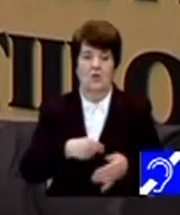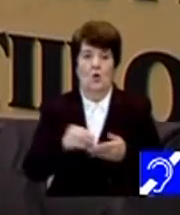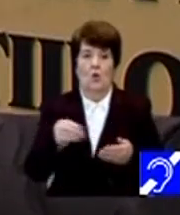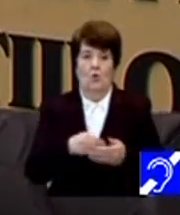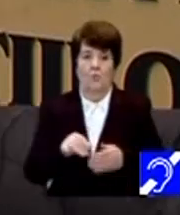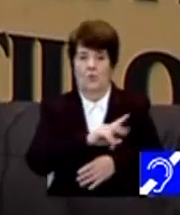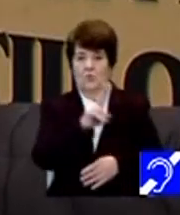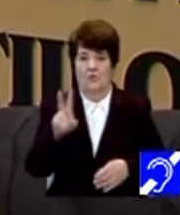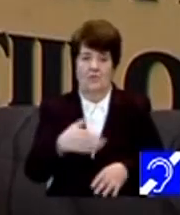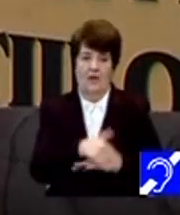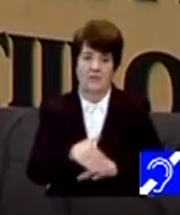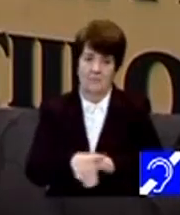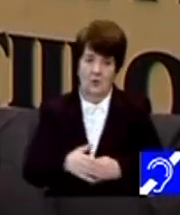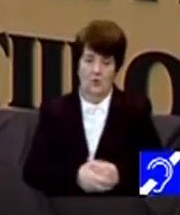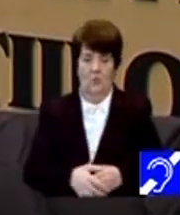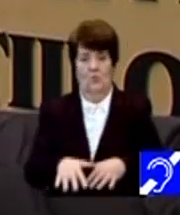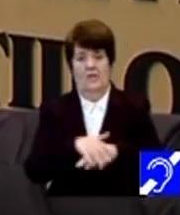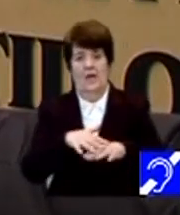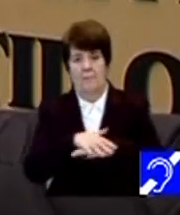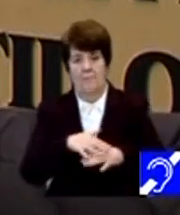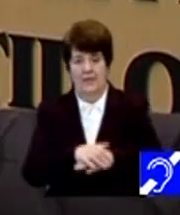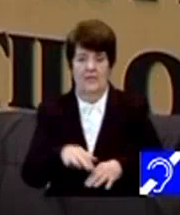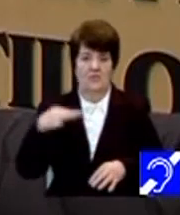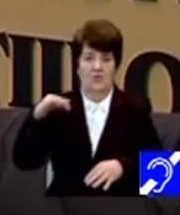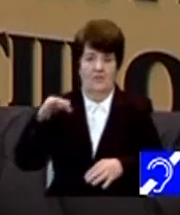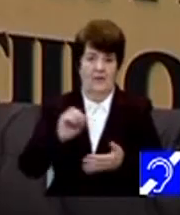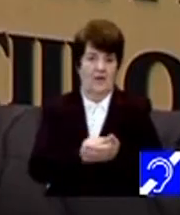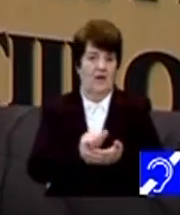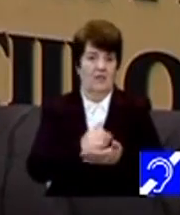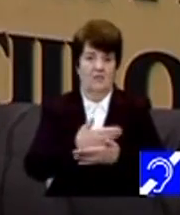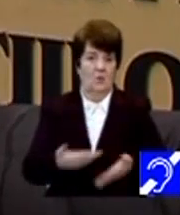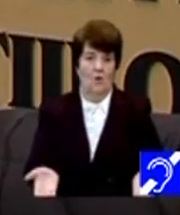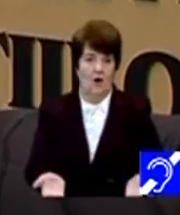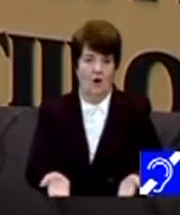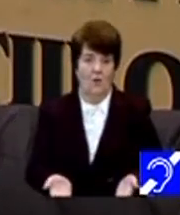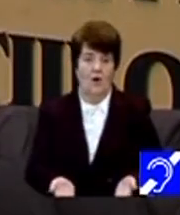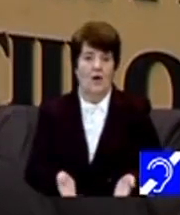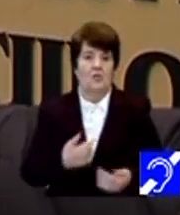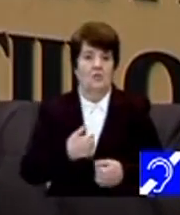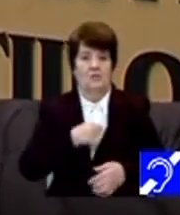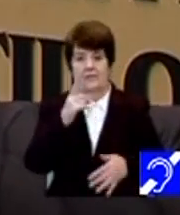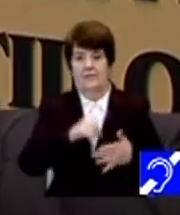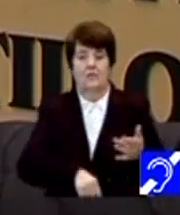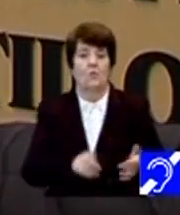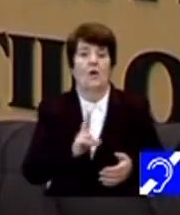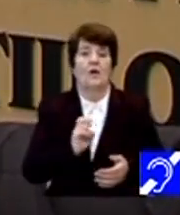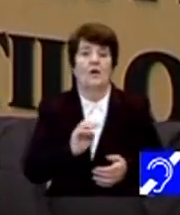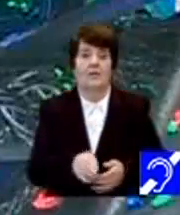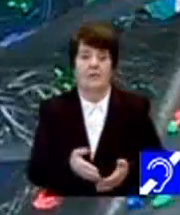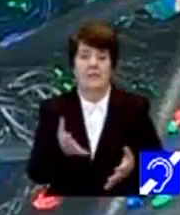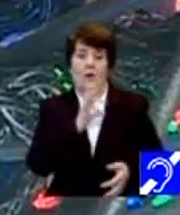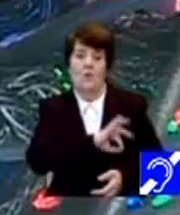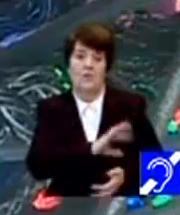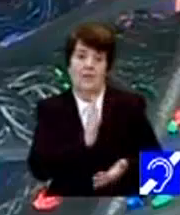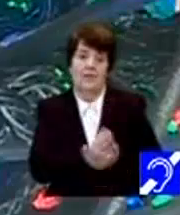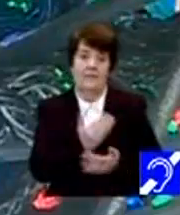să cumpere aceste luminițe de undeva de pe drum, din pieți, de unde nu au certificat de producție. Și respectiv, atunci nu putem fi siguri cât